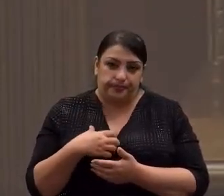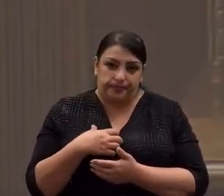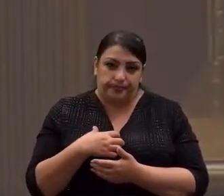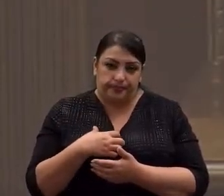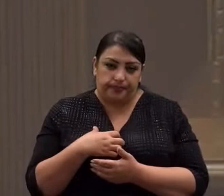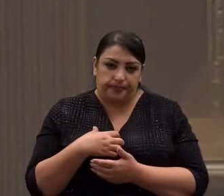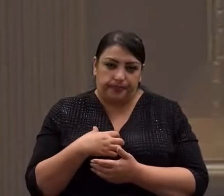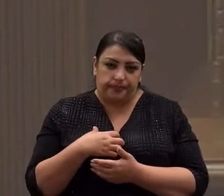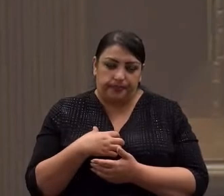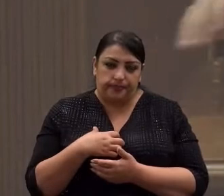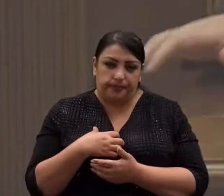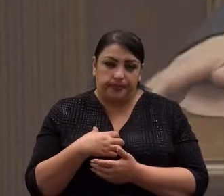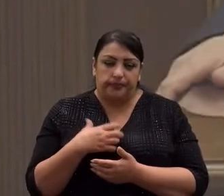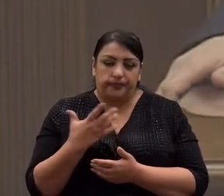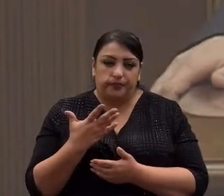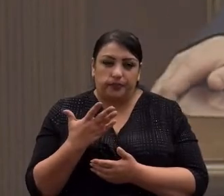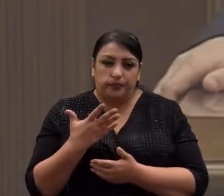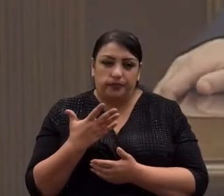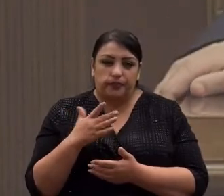թե մենք ոնց ենք թիրախավորում